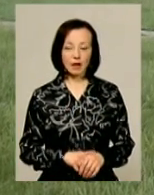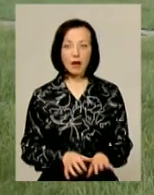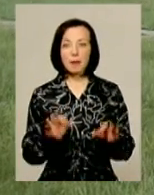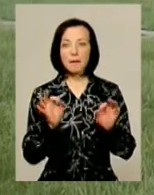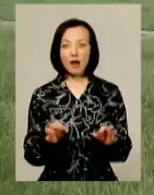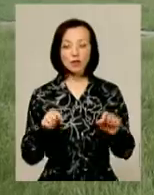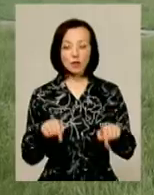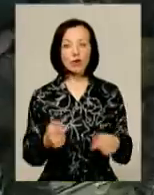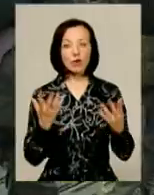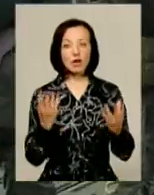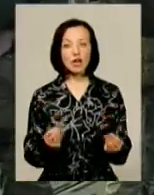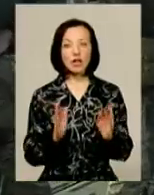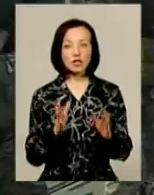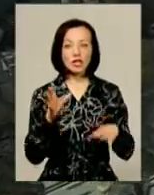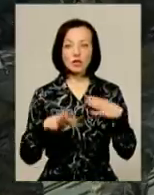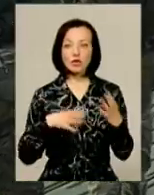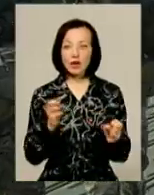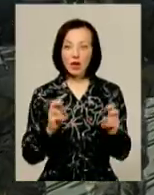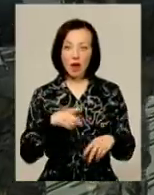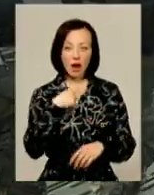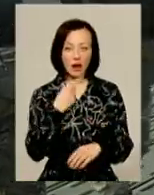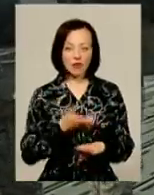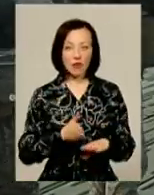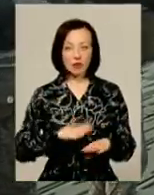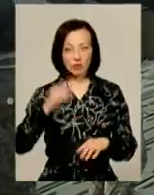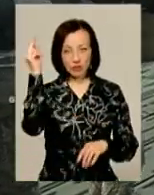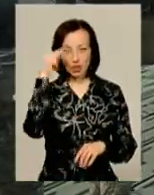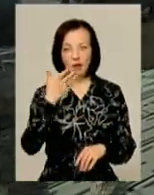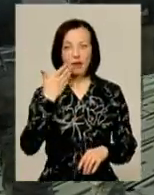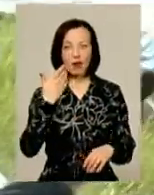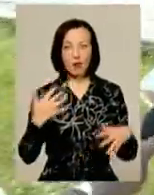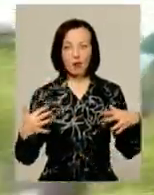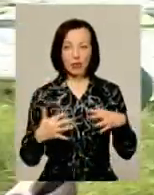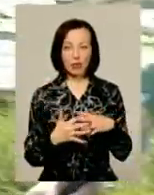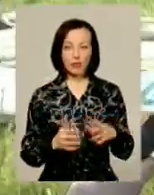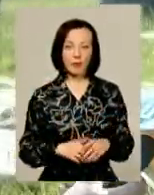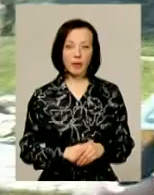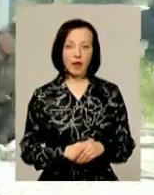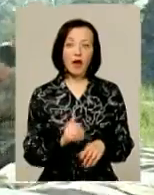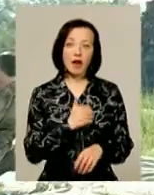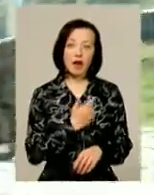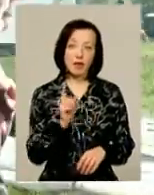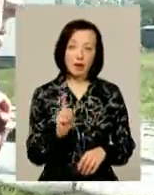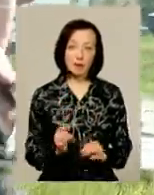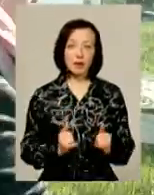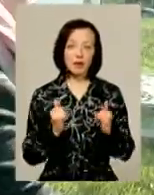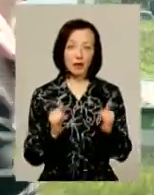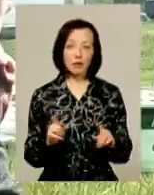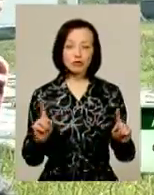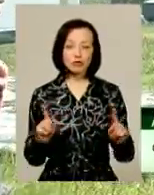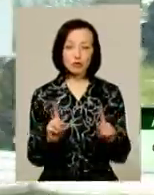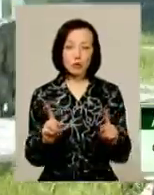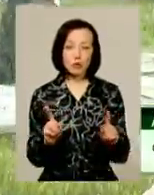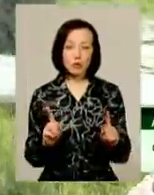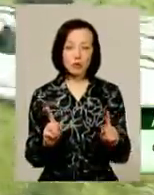Щоправда, цього дня це лише тренування, та, як кажуть, важко в навчанні, легко в бою. Ну, хоча б для того, щоб підняти,